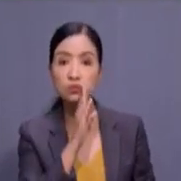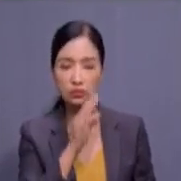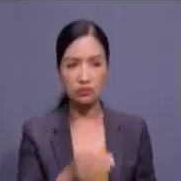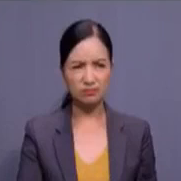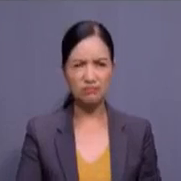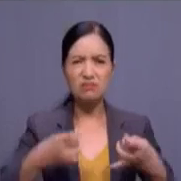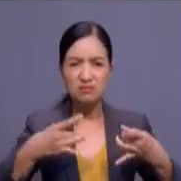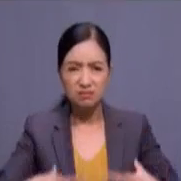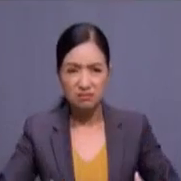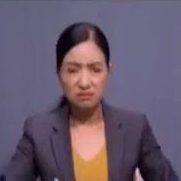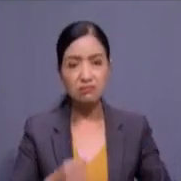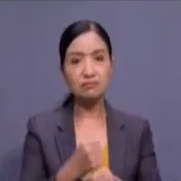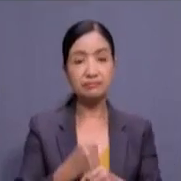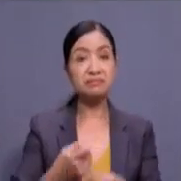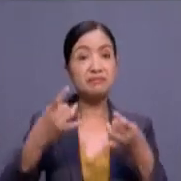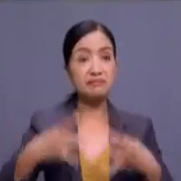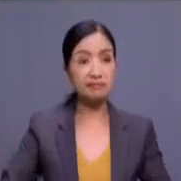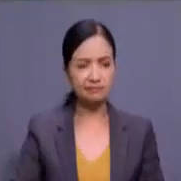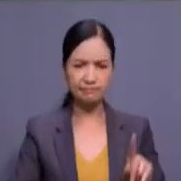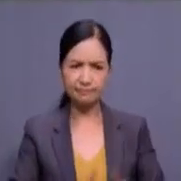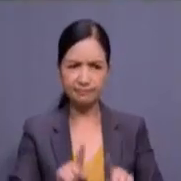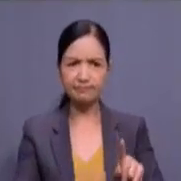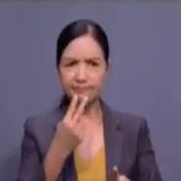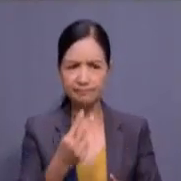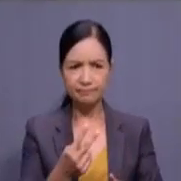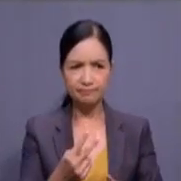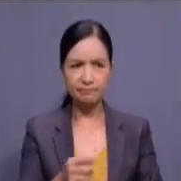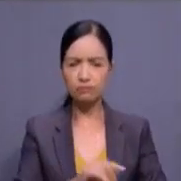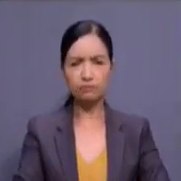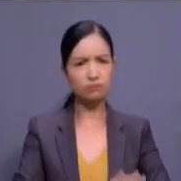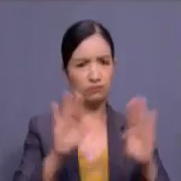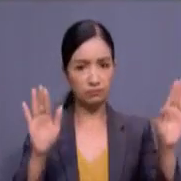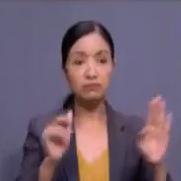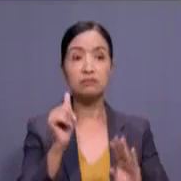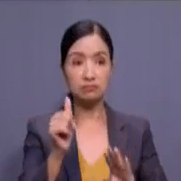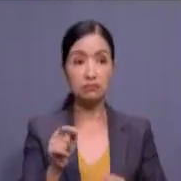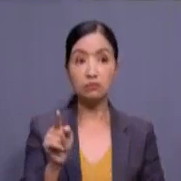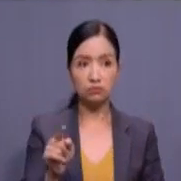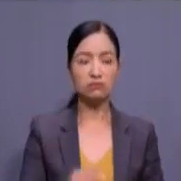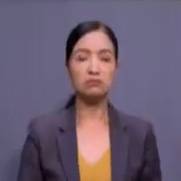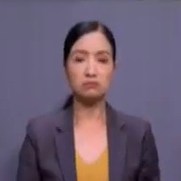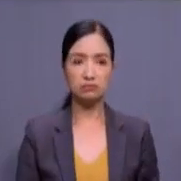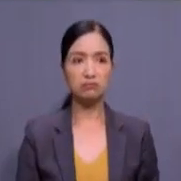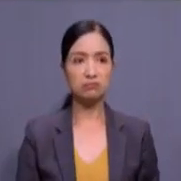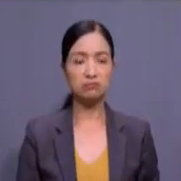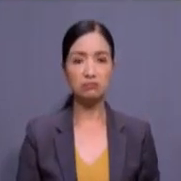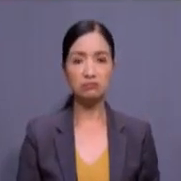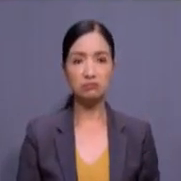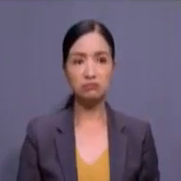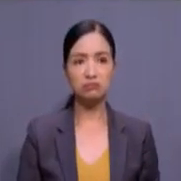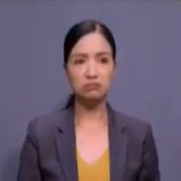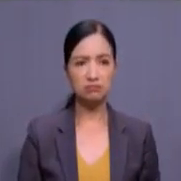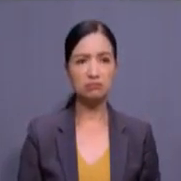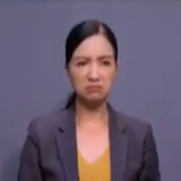ามีความเสี่ยงในภารกิจเนี่ยนะคะก็จะประเมินสถานการณ์ยกเลิกภารกิจได้ทันทีนะคะเพราะว่าเส้นทางเดินที่ติด